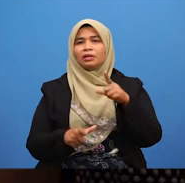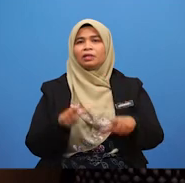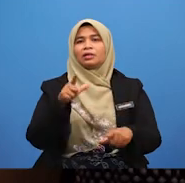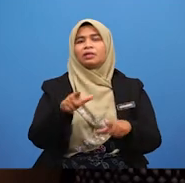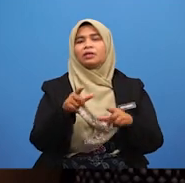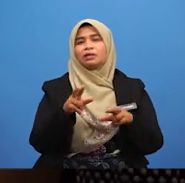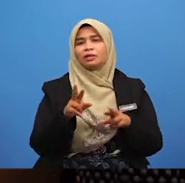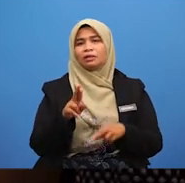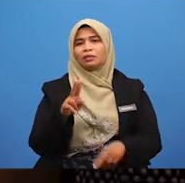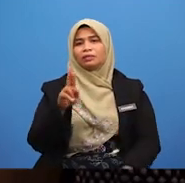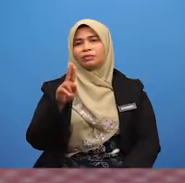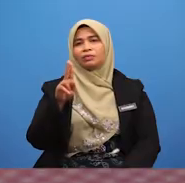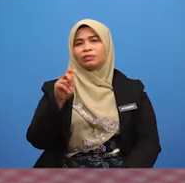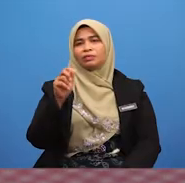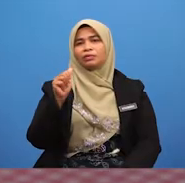elok.